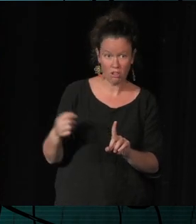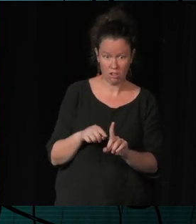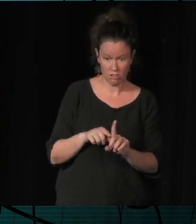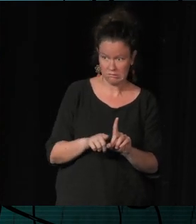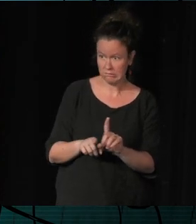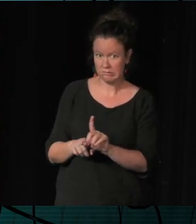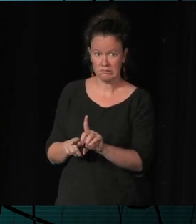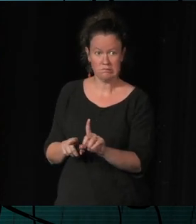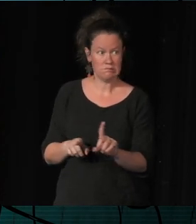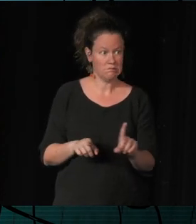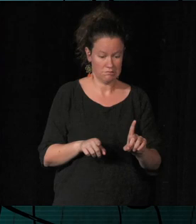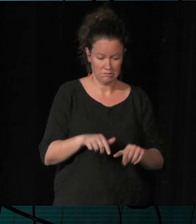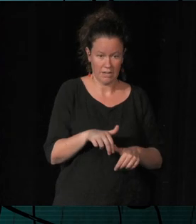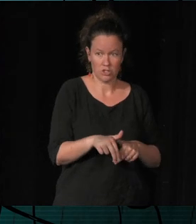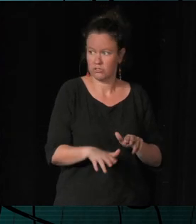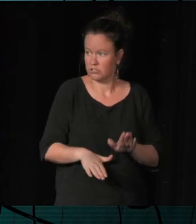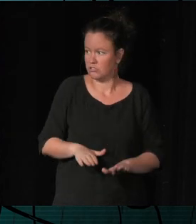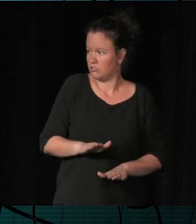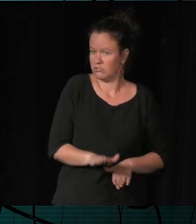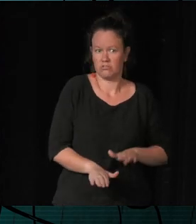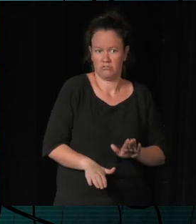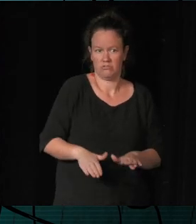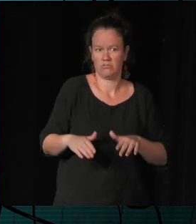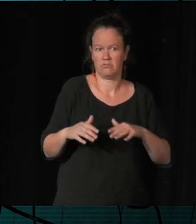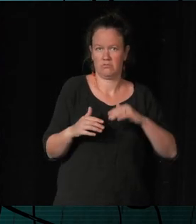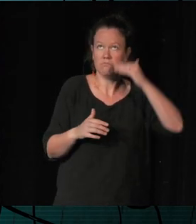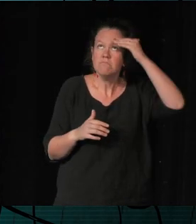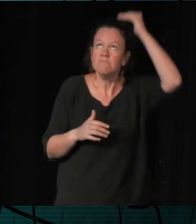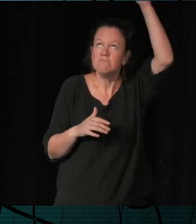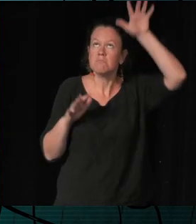la thalassophobie, la peur de la mer, des fonds marins.